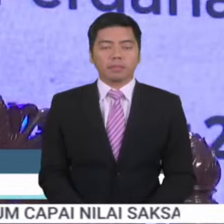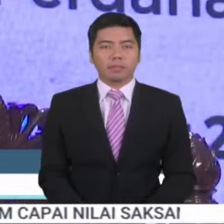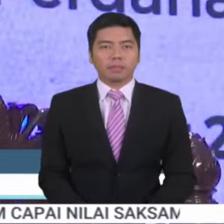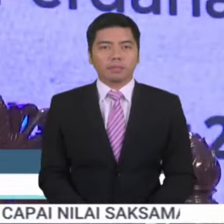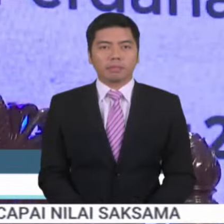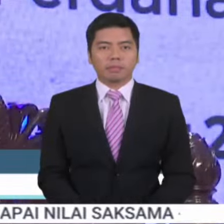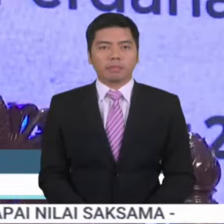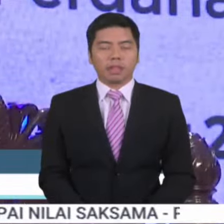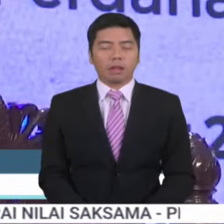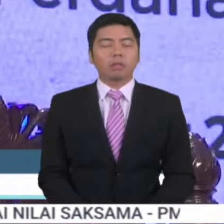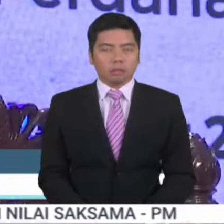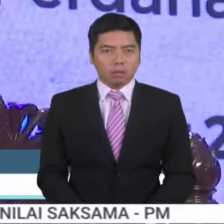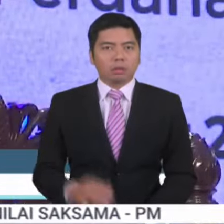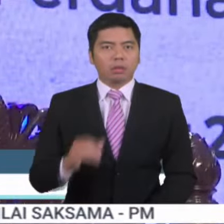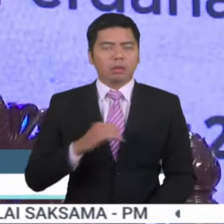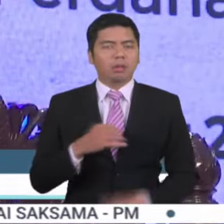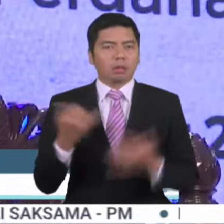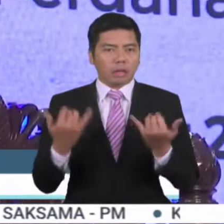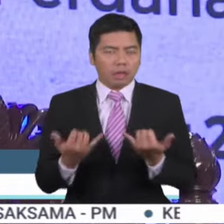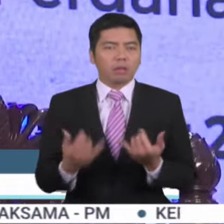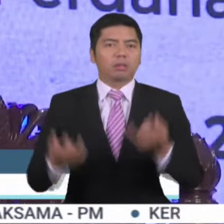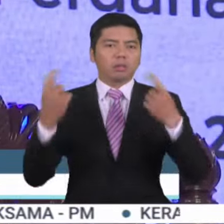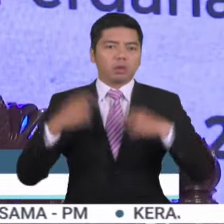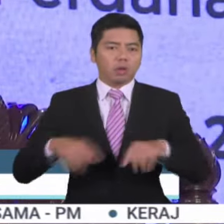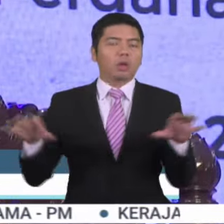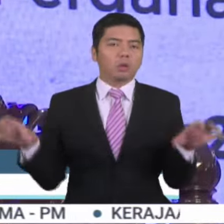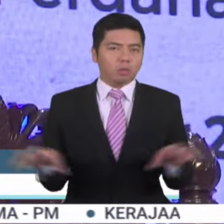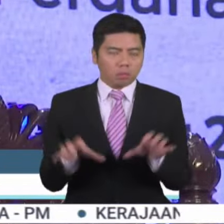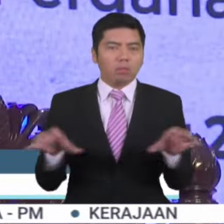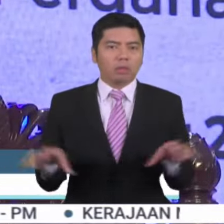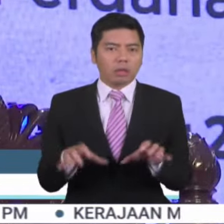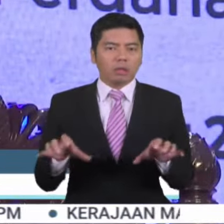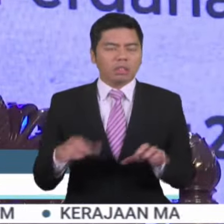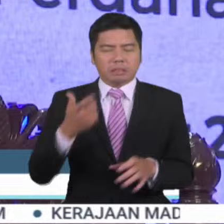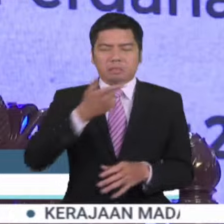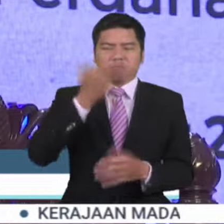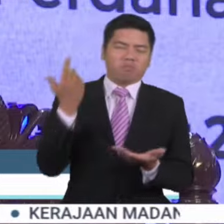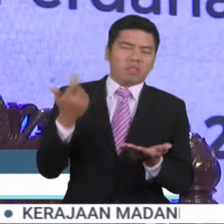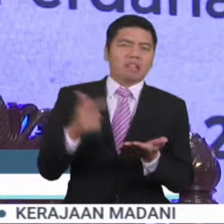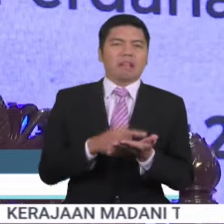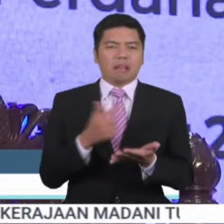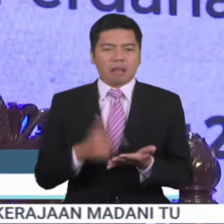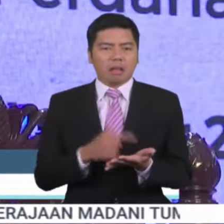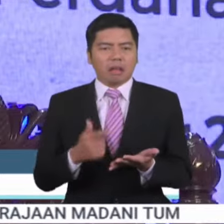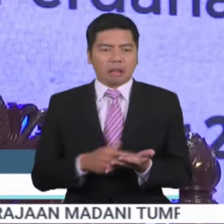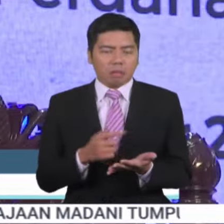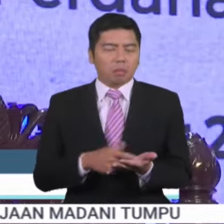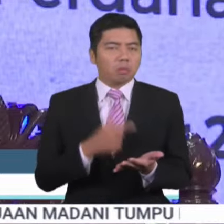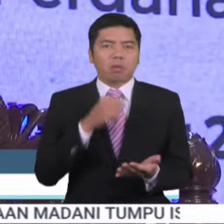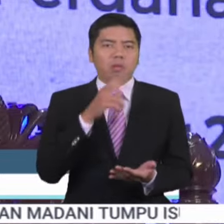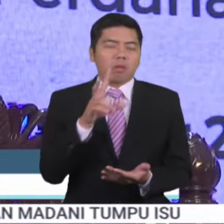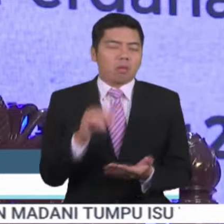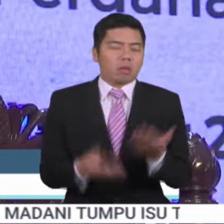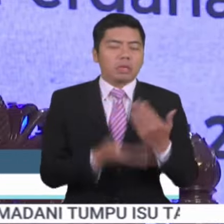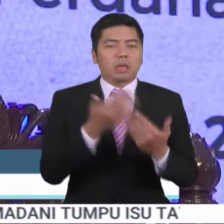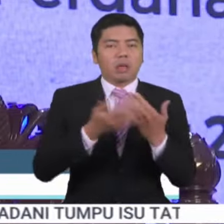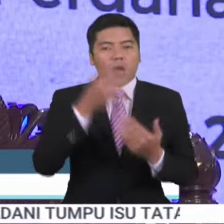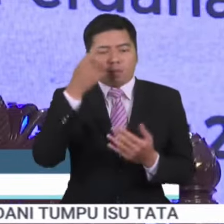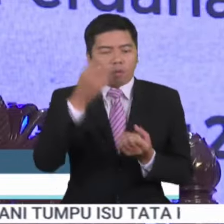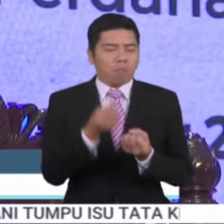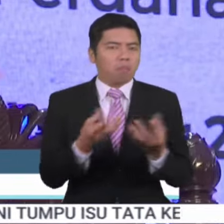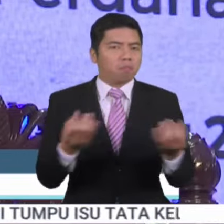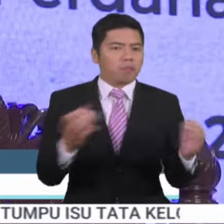Ini yang cuba saya lakukan, walaupun tidak kadang-kadang menyenangkan banyak pihak. Berapa